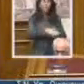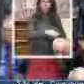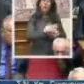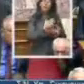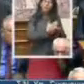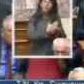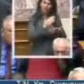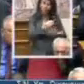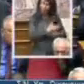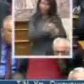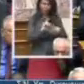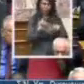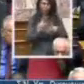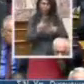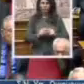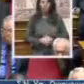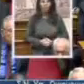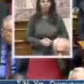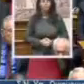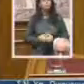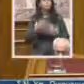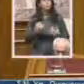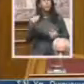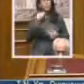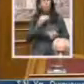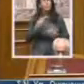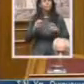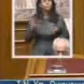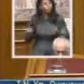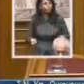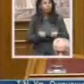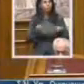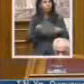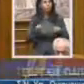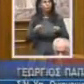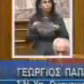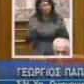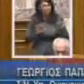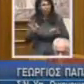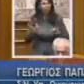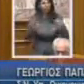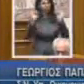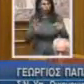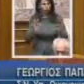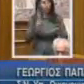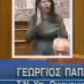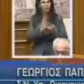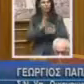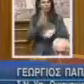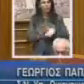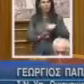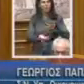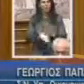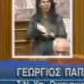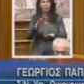μεσαία εισοδήματα. Το κάνουμε με άμεσες ενέργειες, με μεσοπρόθεσμο σχέδιο, με συγκεκριμένα, με αποφασιστικά βήματα και